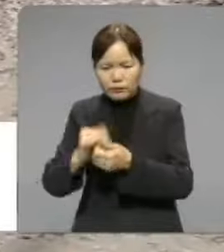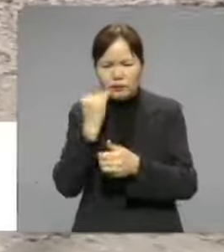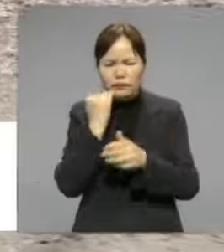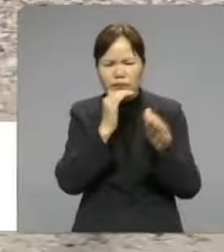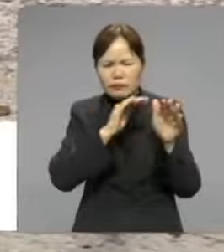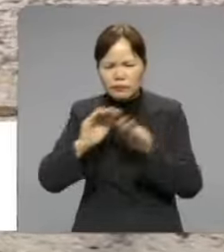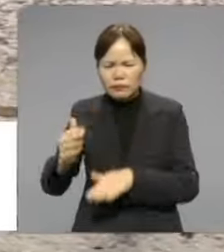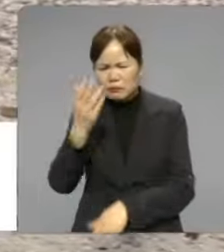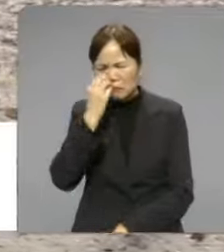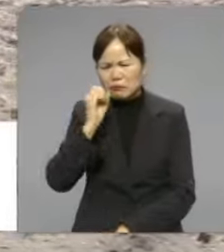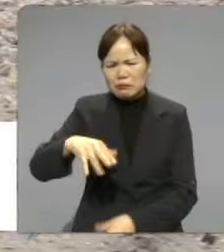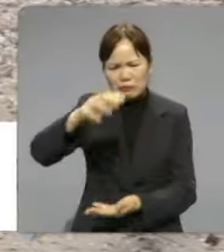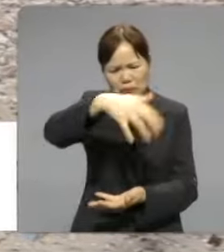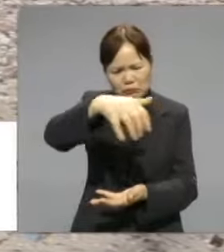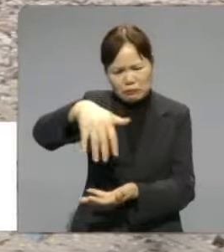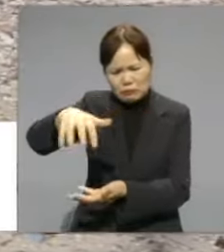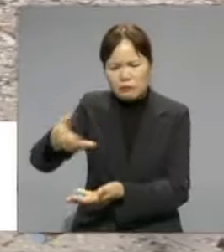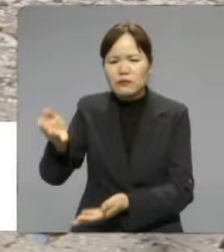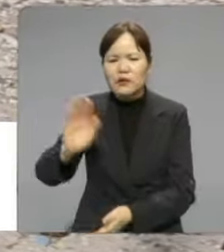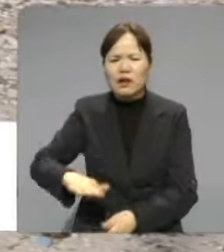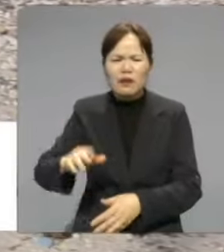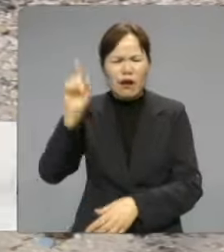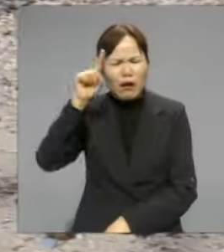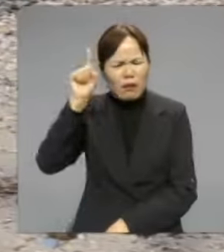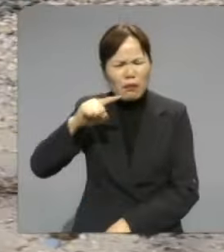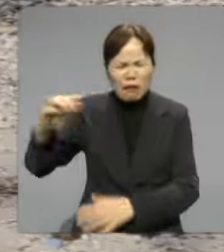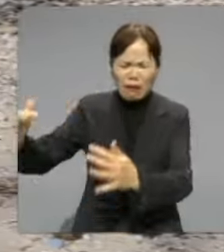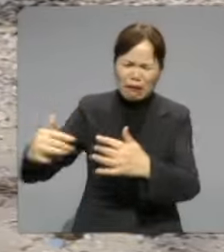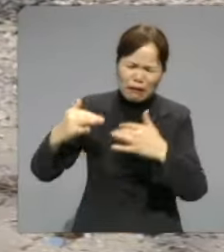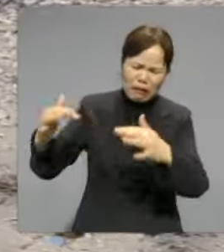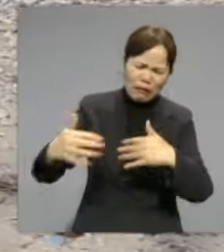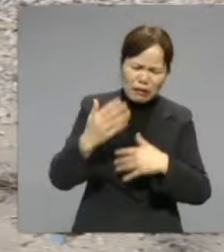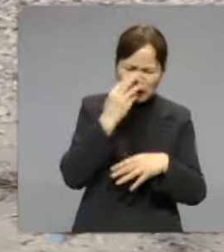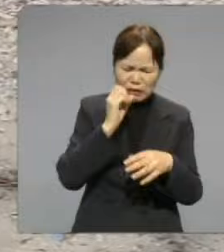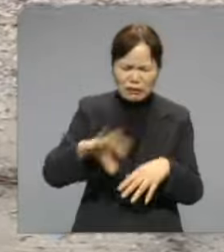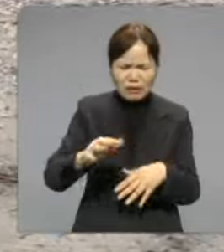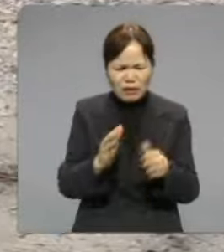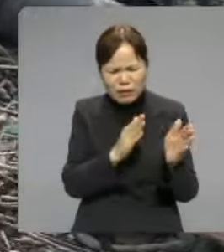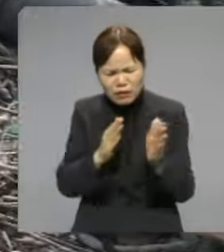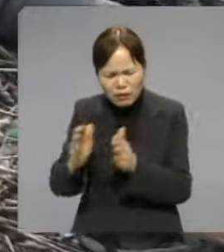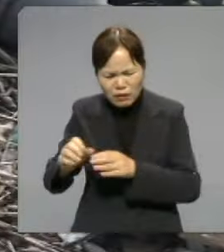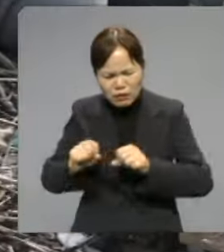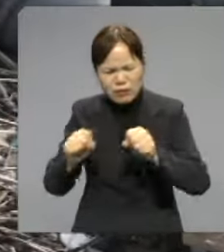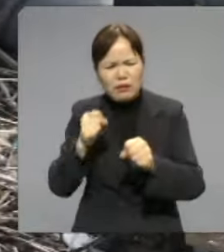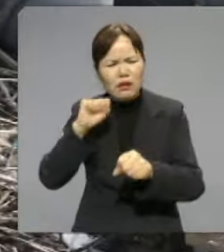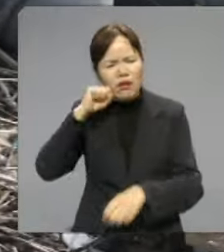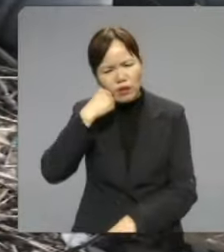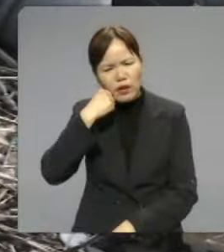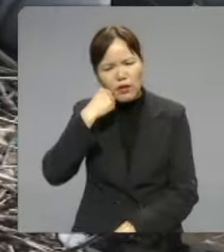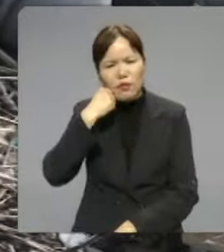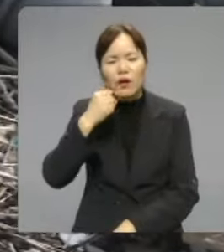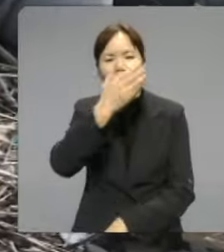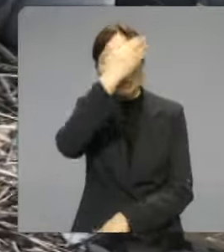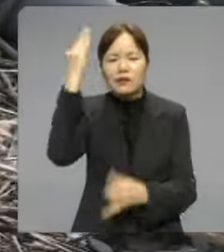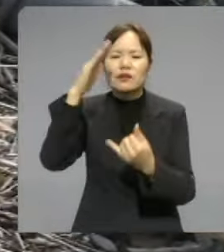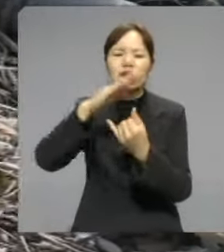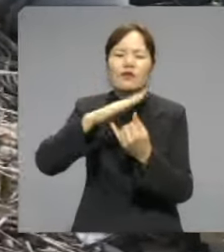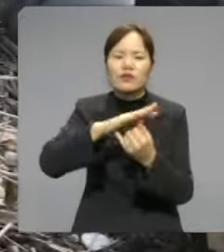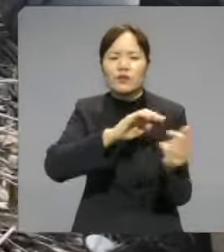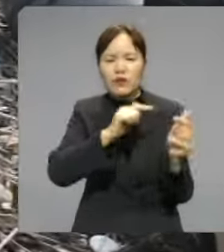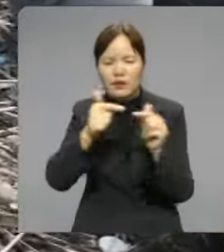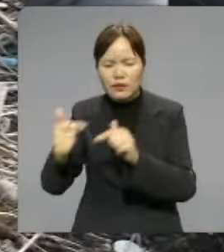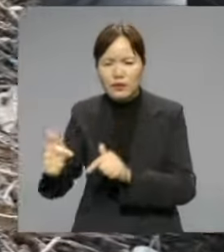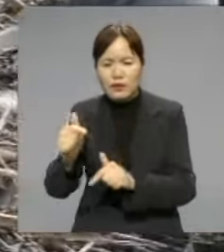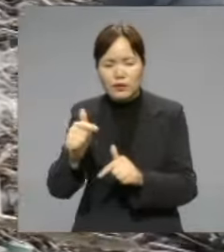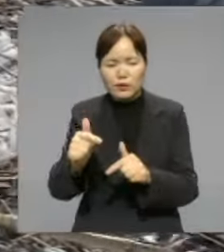작업을 하지만 매일 몰려드는 해양 쓰레기를 처리하는 게 쉽지 않습니다. 그래서 청소년들 또한